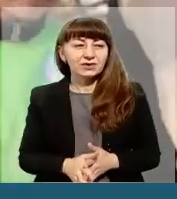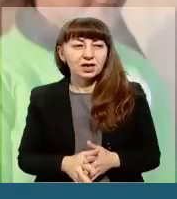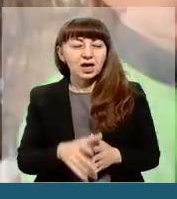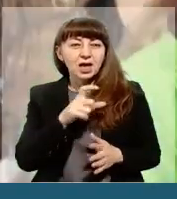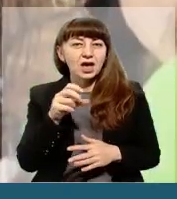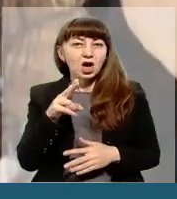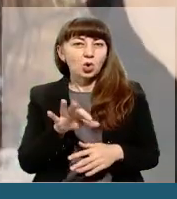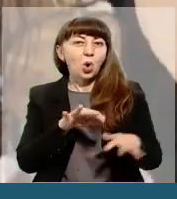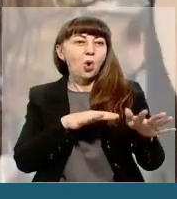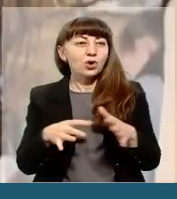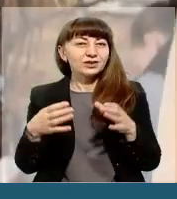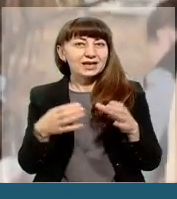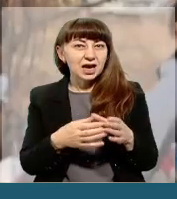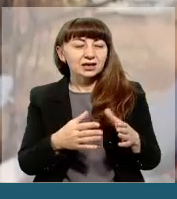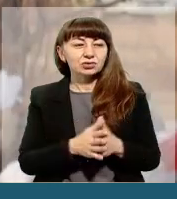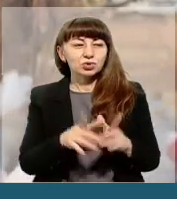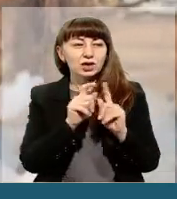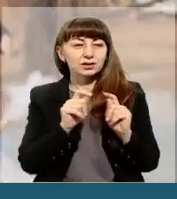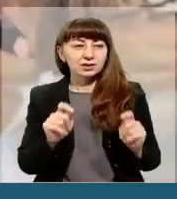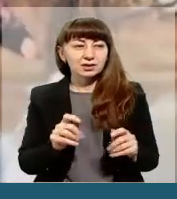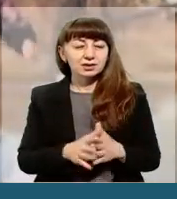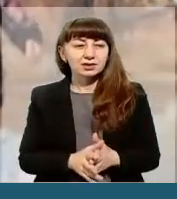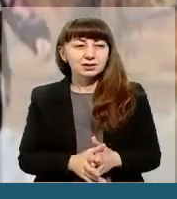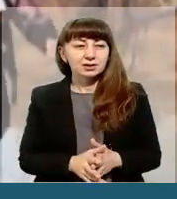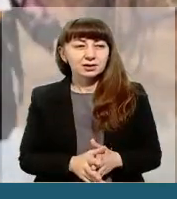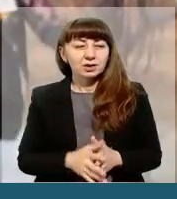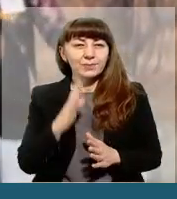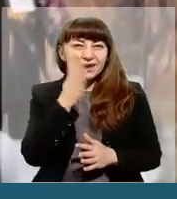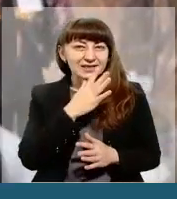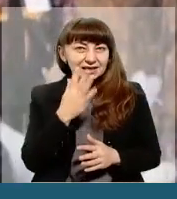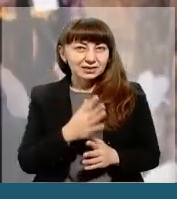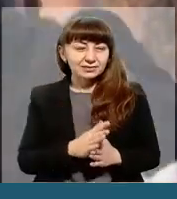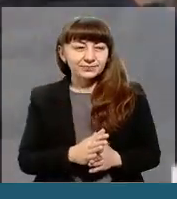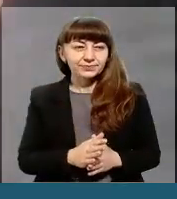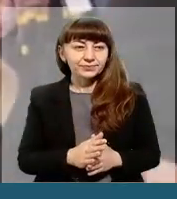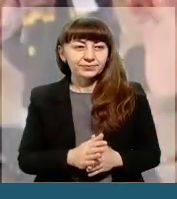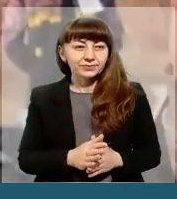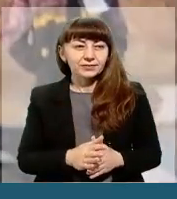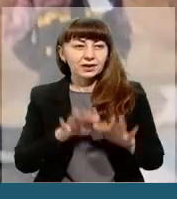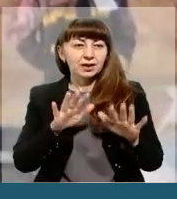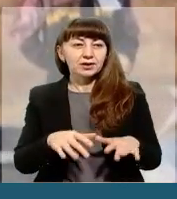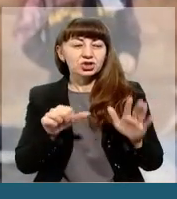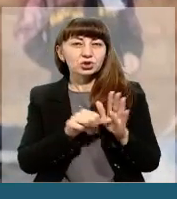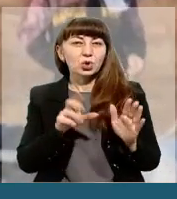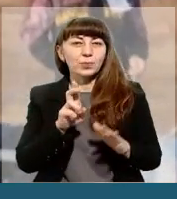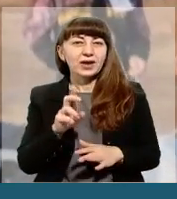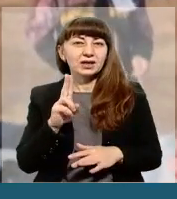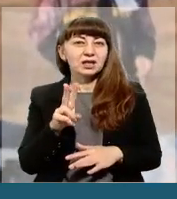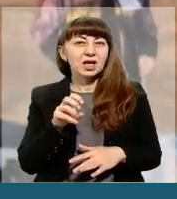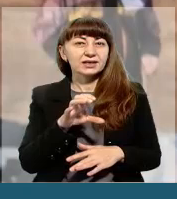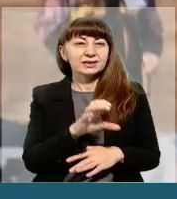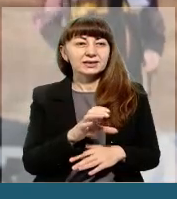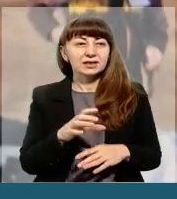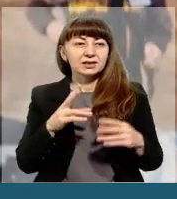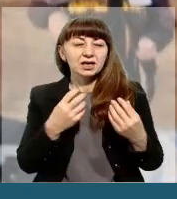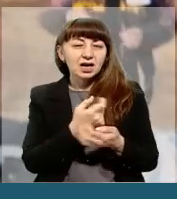создан уже, существует, давайте скажем, уже существует около 5 лет. Создан на базе 6-го Б-класса. У